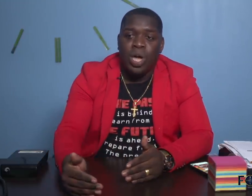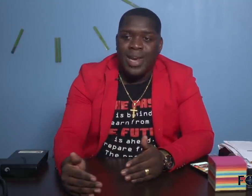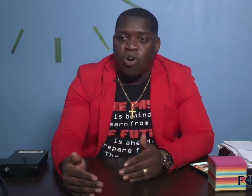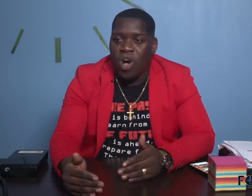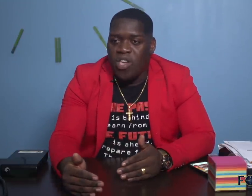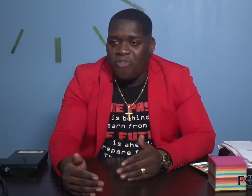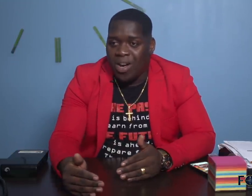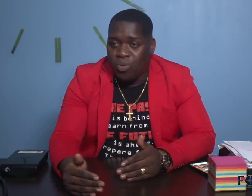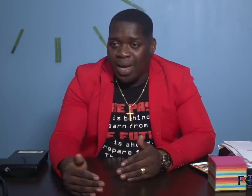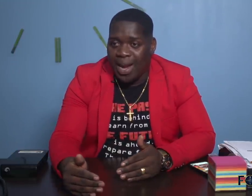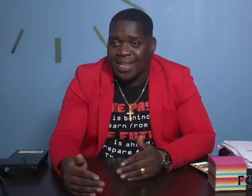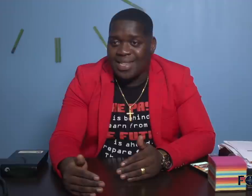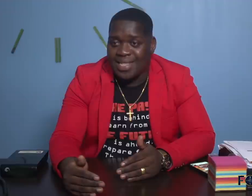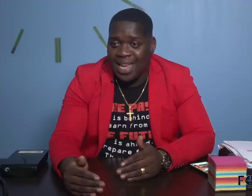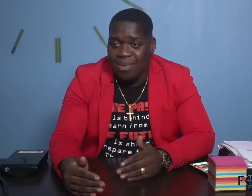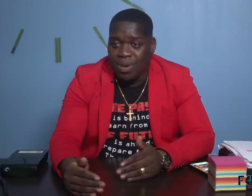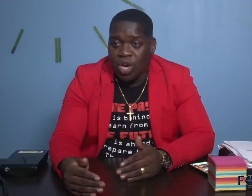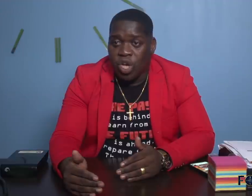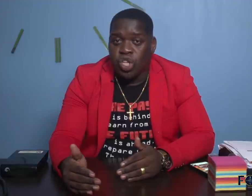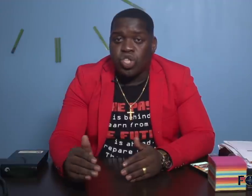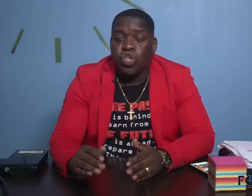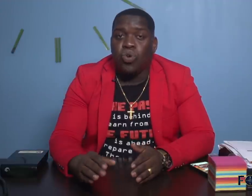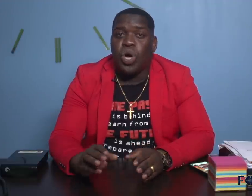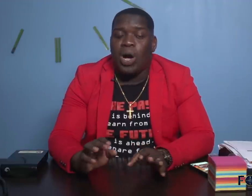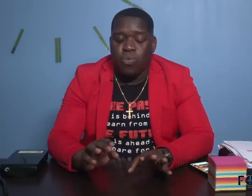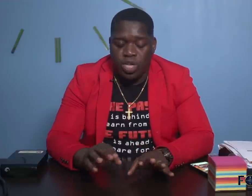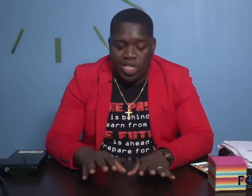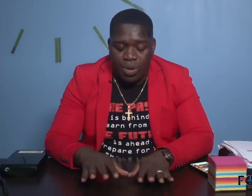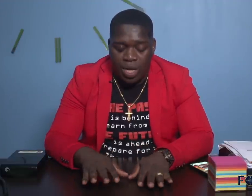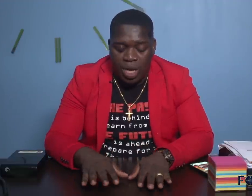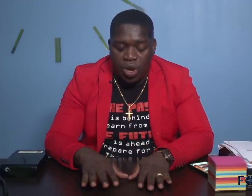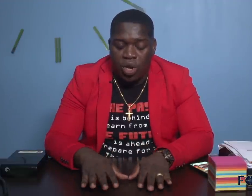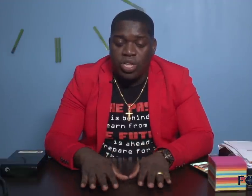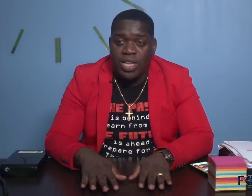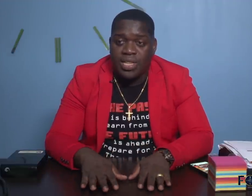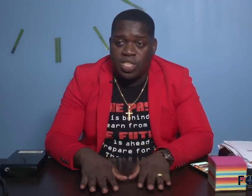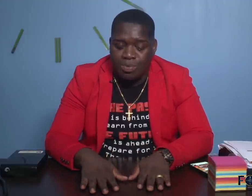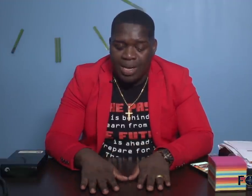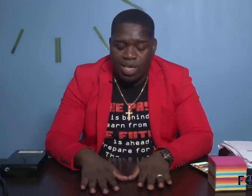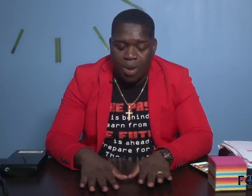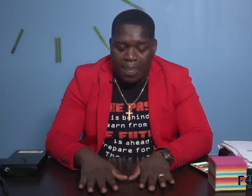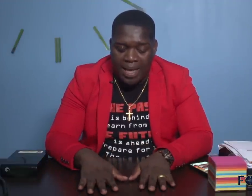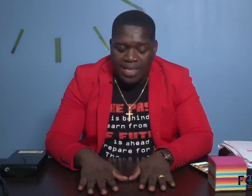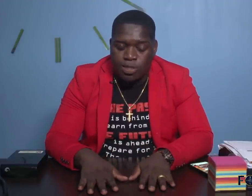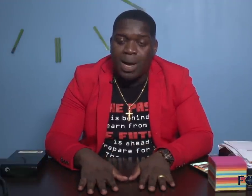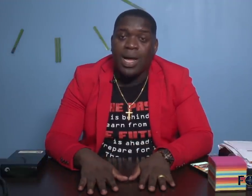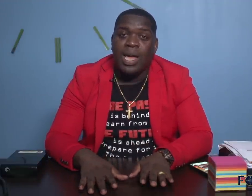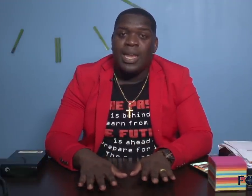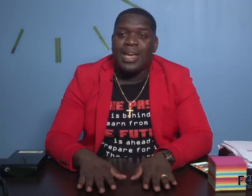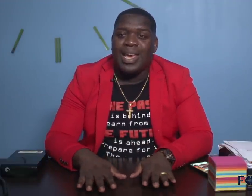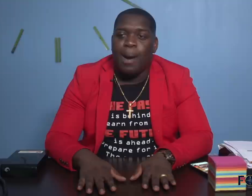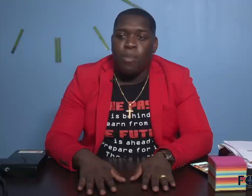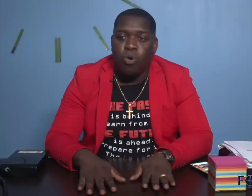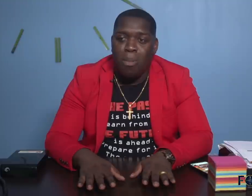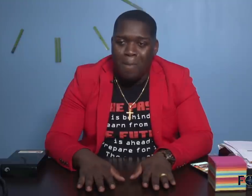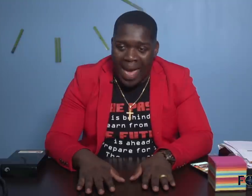allemaal de evalueer als systeem. Dus no, amu niet zou je keren uitgieden, maar zou je pijden, maar